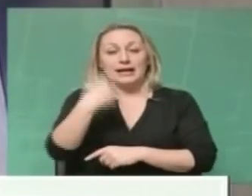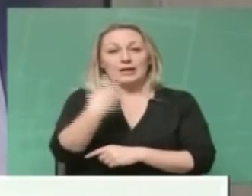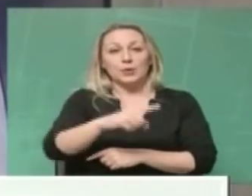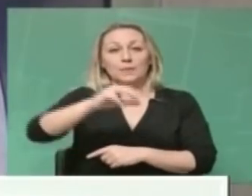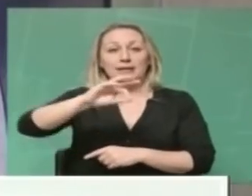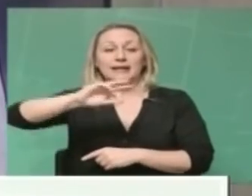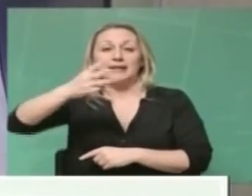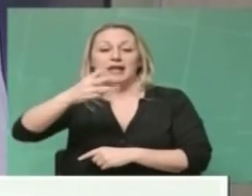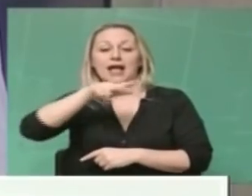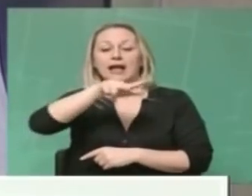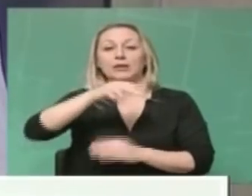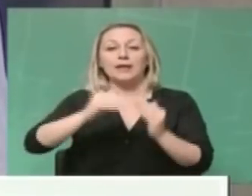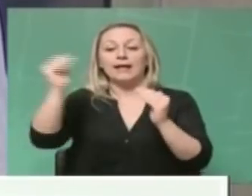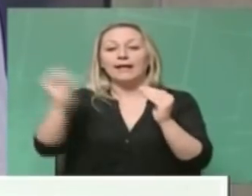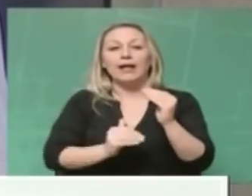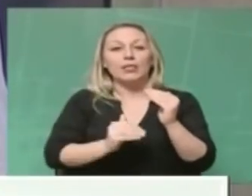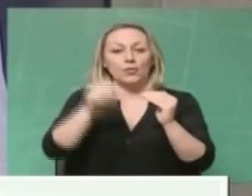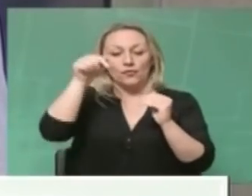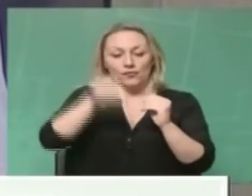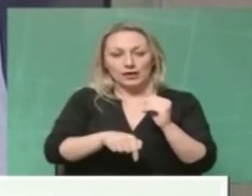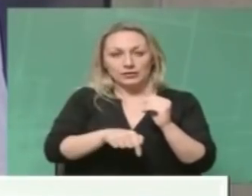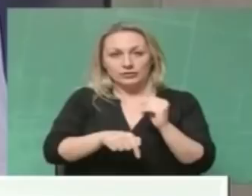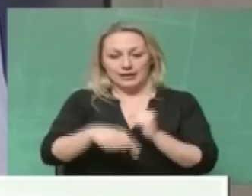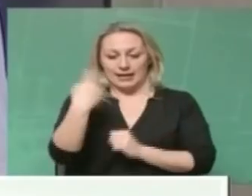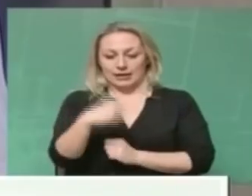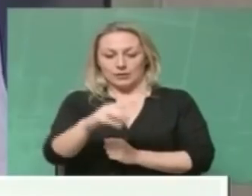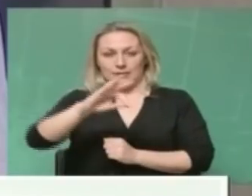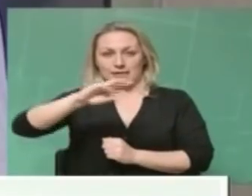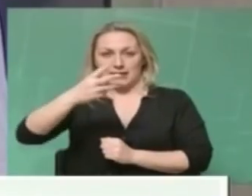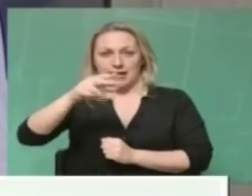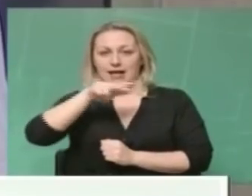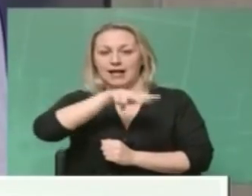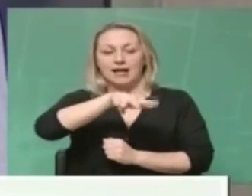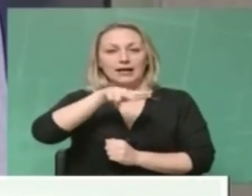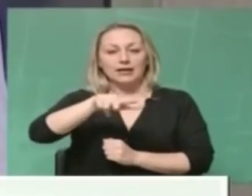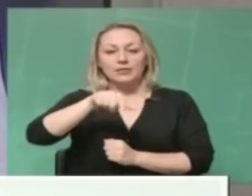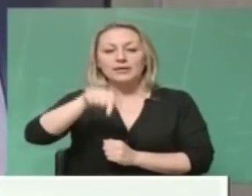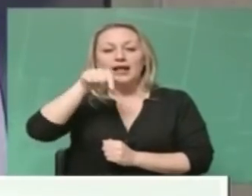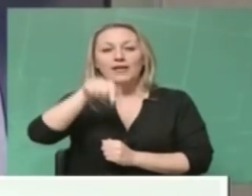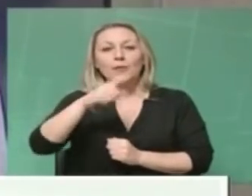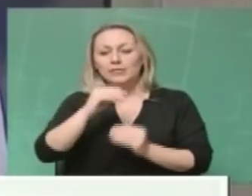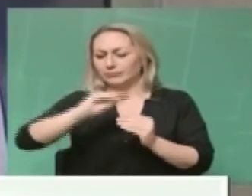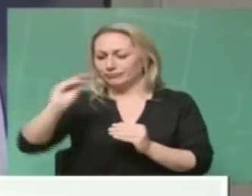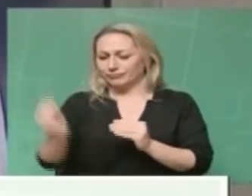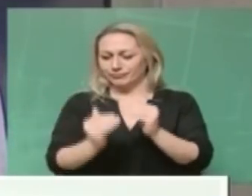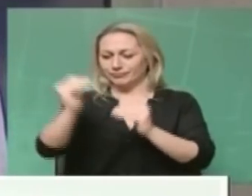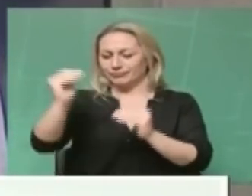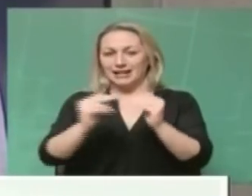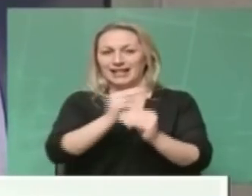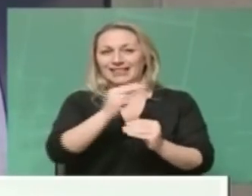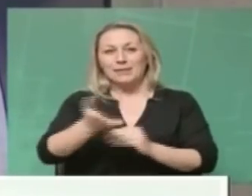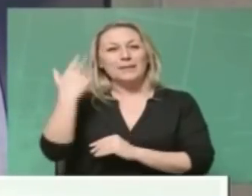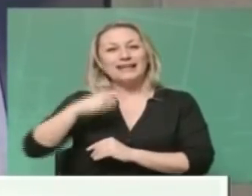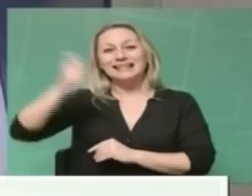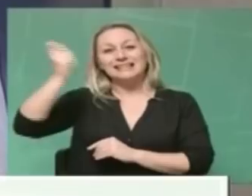είναι λιγότερα. Και αυτά τα 153 εκατομμύρια φαίνεται ότι είναι το ισοστάθισμα για τη μη περικοπή των